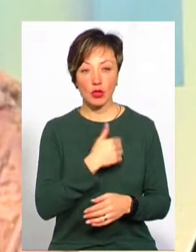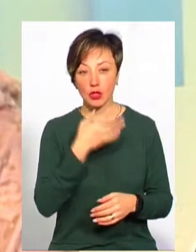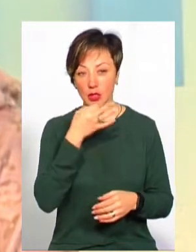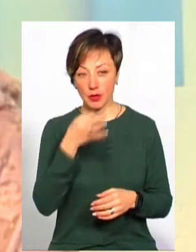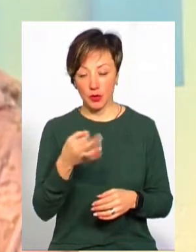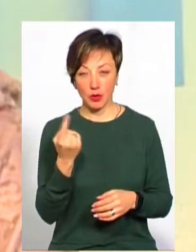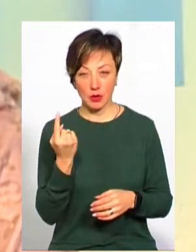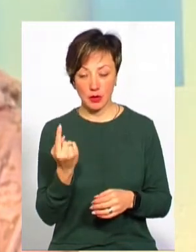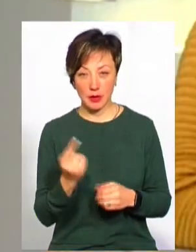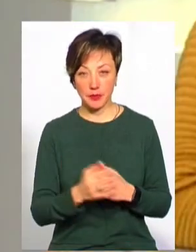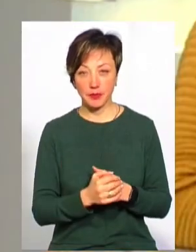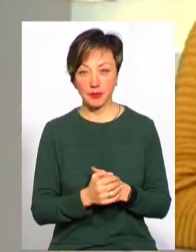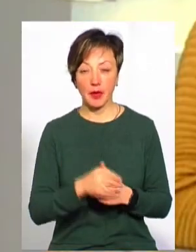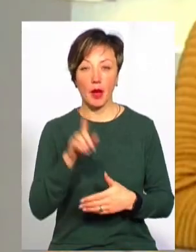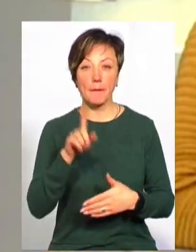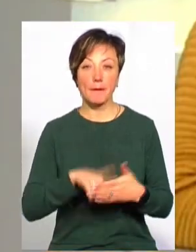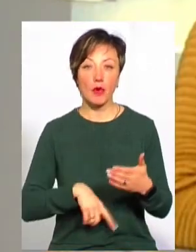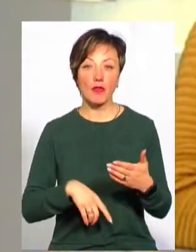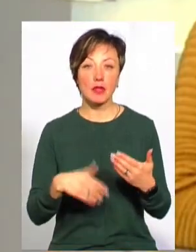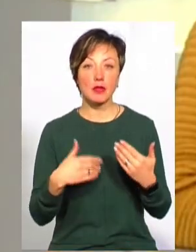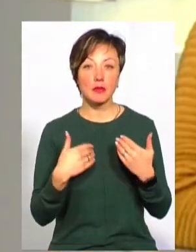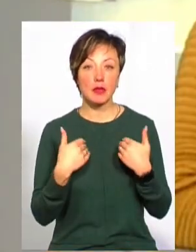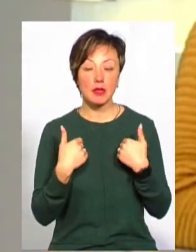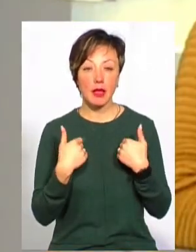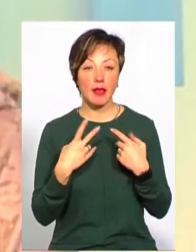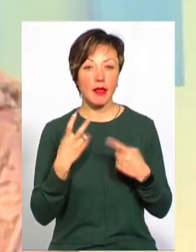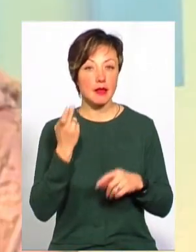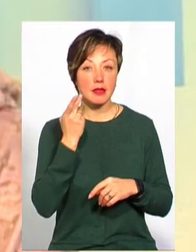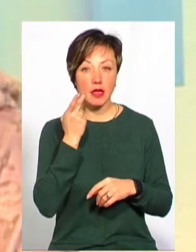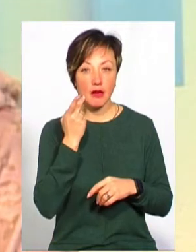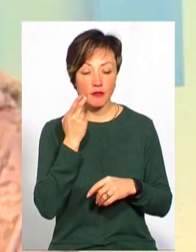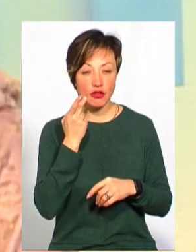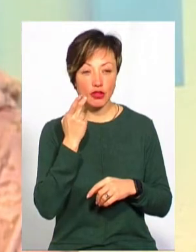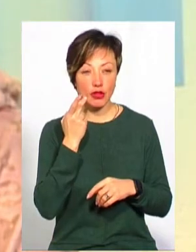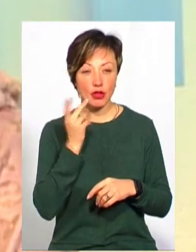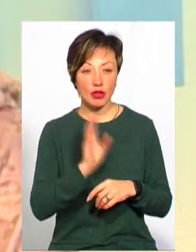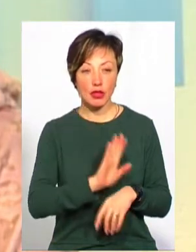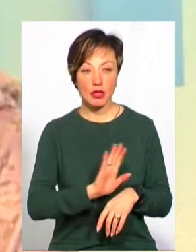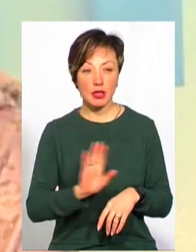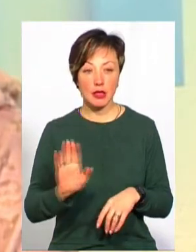одне сказати. Повірте мені, не завжди